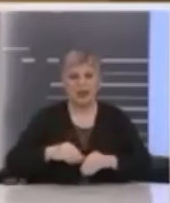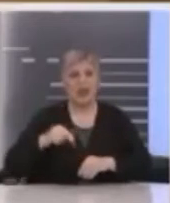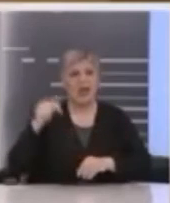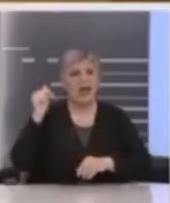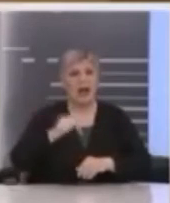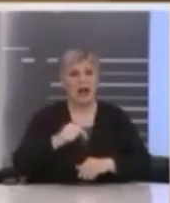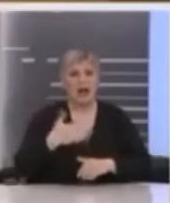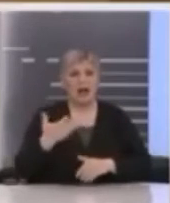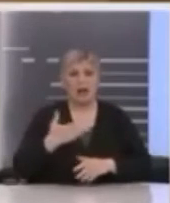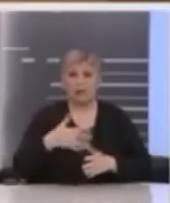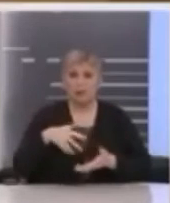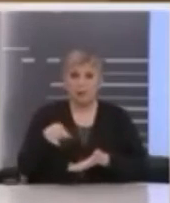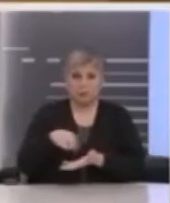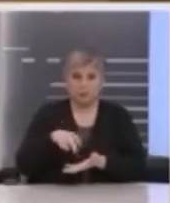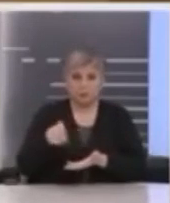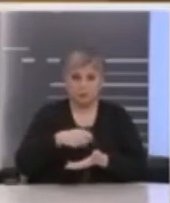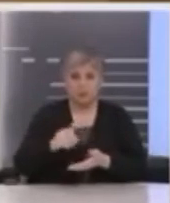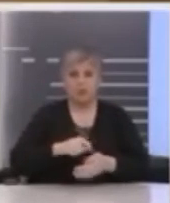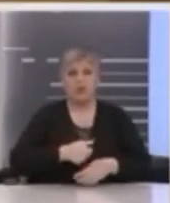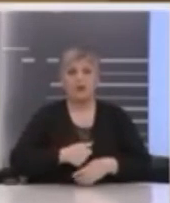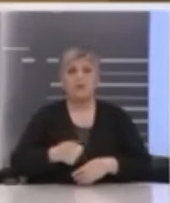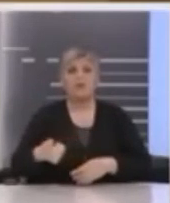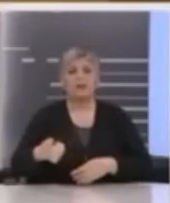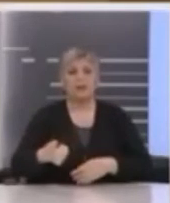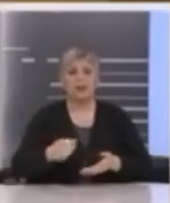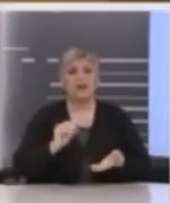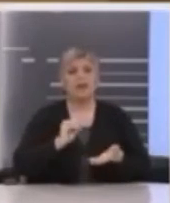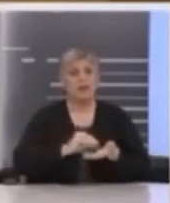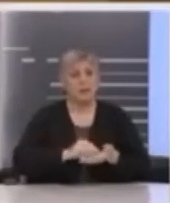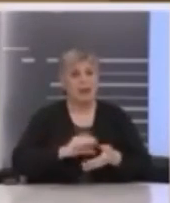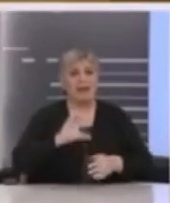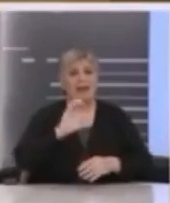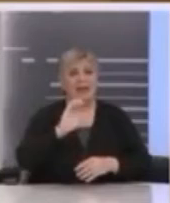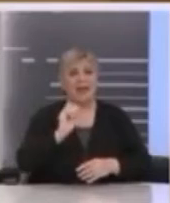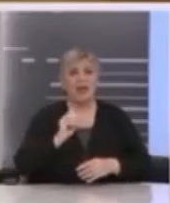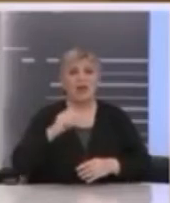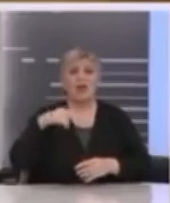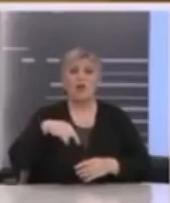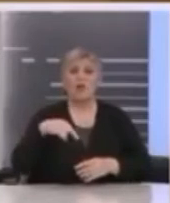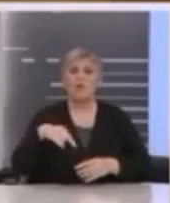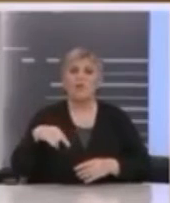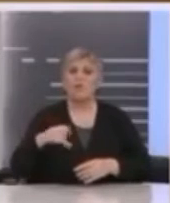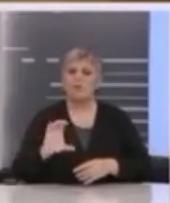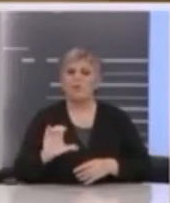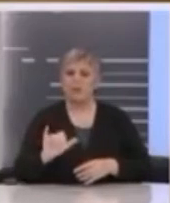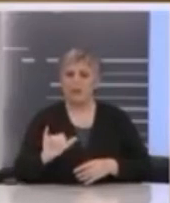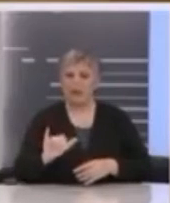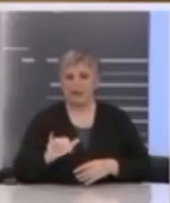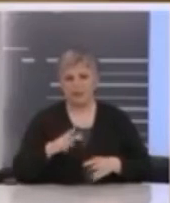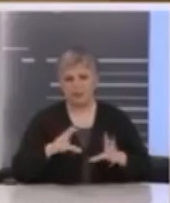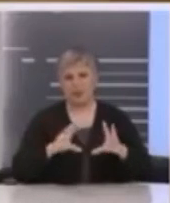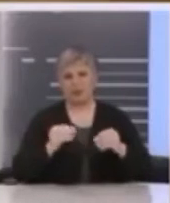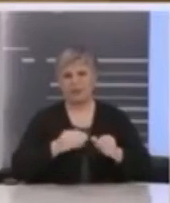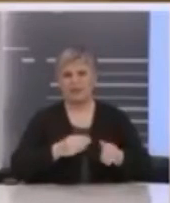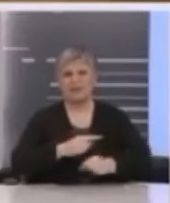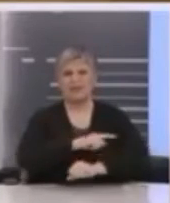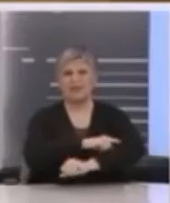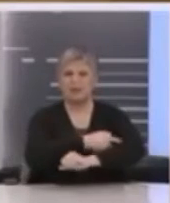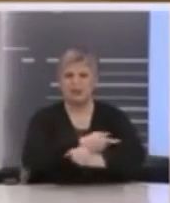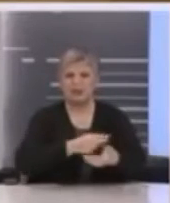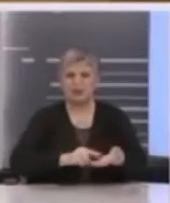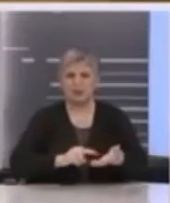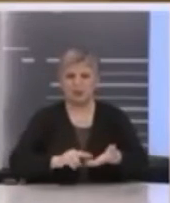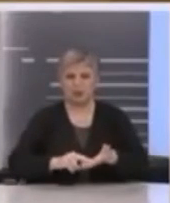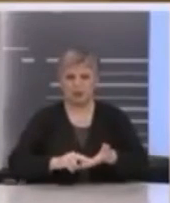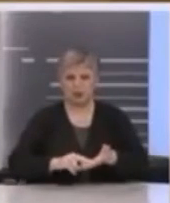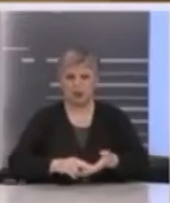που είναι πολύ μεγαλύτερη, που ξεπερνάει το 1,7 δισεκατομμύρια, και πέραν του ότι επίκειται περικοπή συντάξεων που είναι